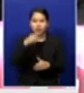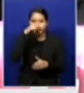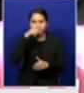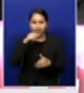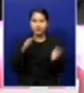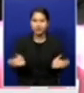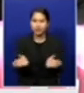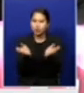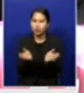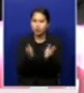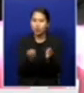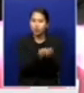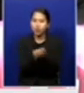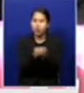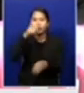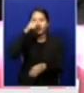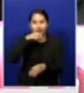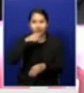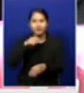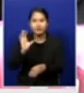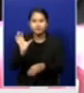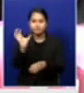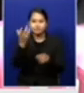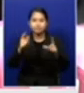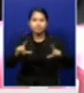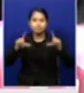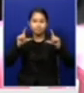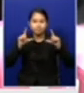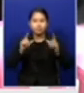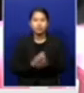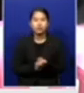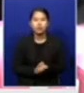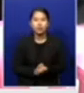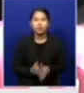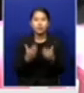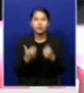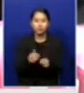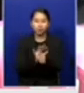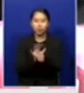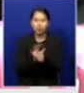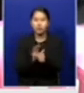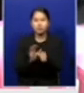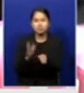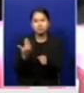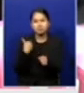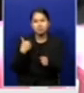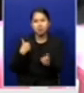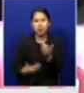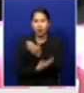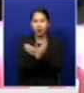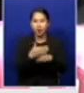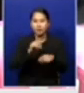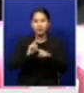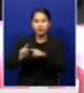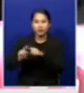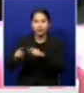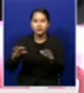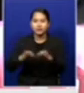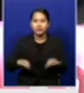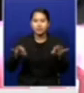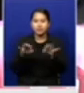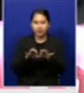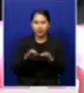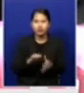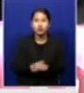ได้อย่างไรก็ตามครับสถานการณ์โควิด-19ก็นำมาซึ่งการเปิดโอกาสต่างๆในไทยที่จะต้องรีบคว้าไว้ก็คือก้านที่